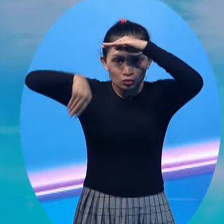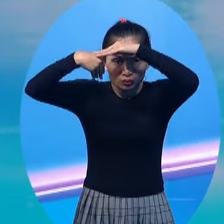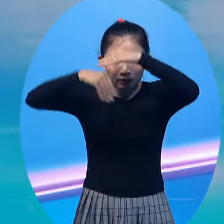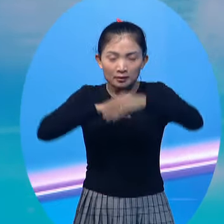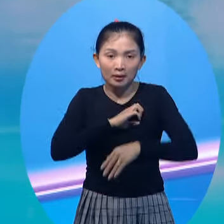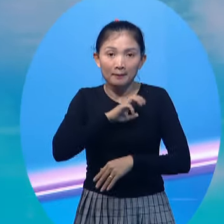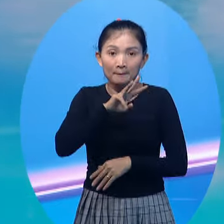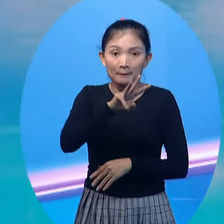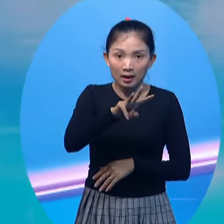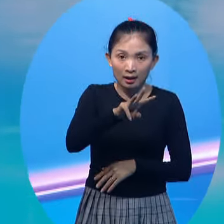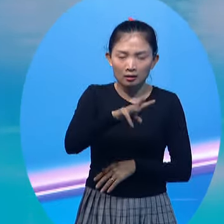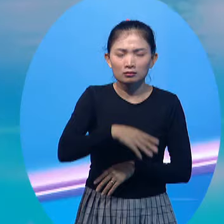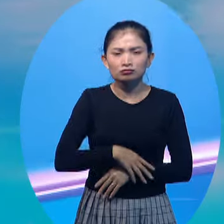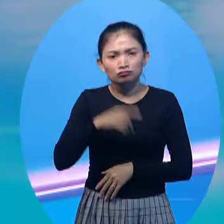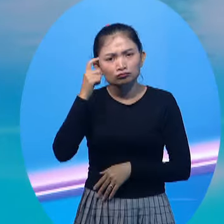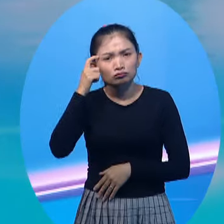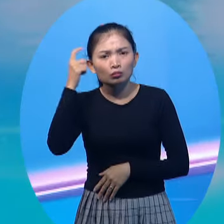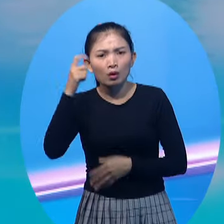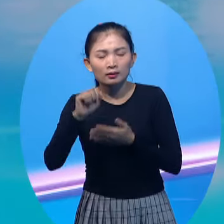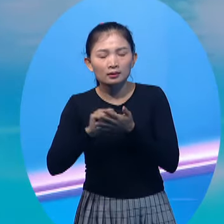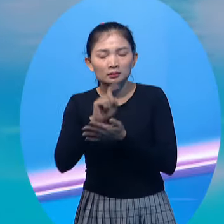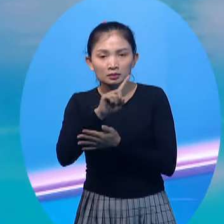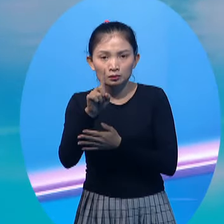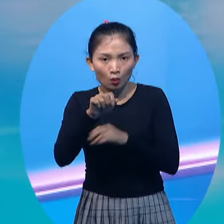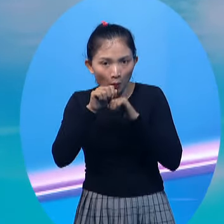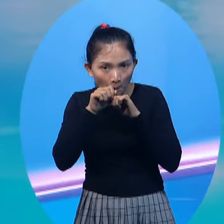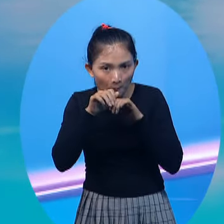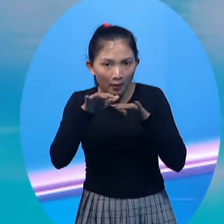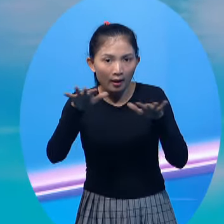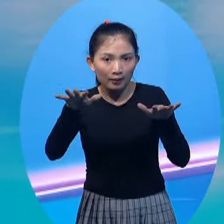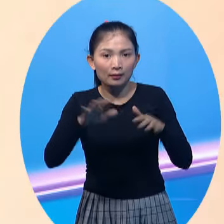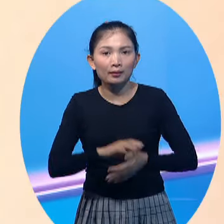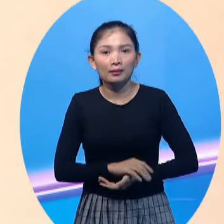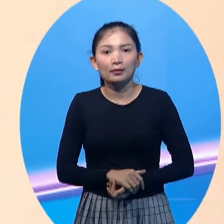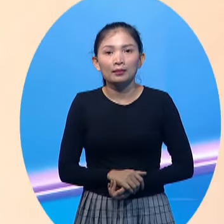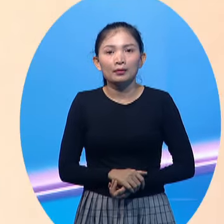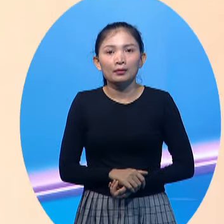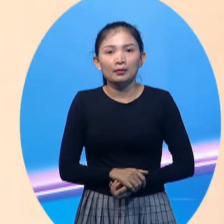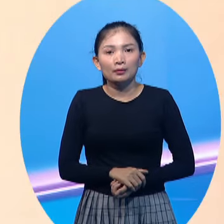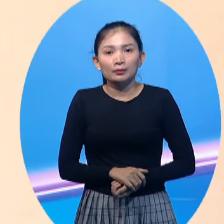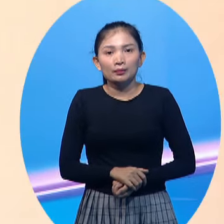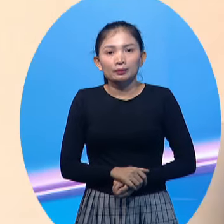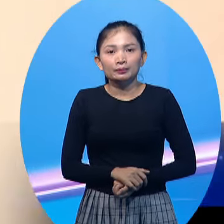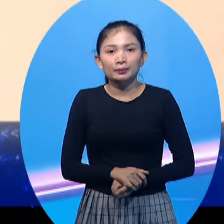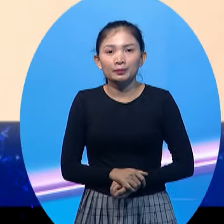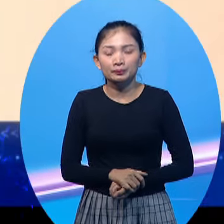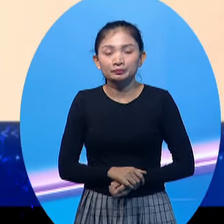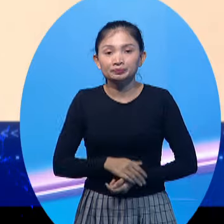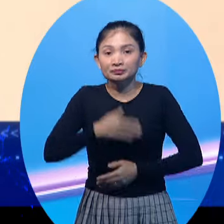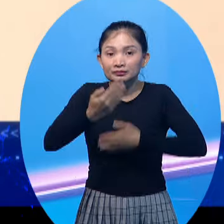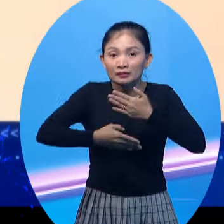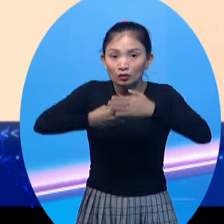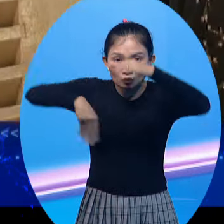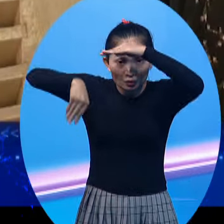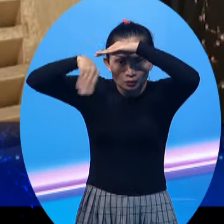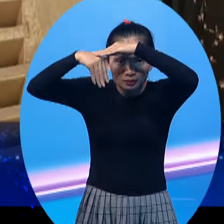tháng 11 năm 2024 và áp dụng từ kỳ thi năm 2025 theo dự thảo kỳ thi tốt nghiệp Trung học